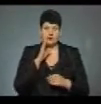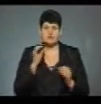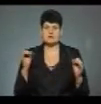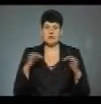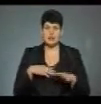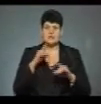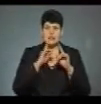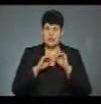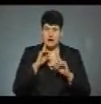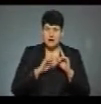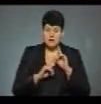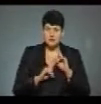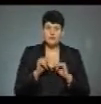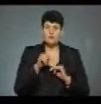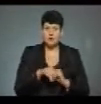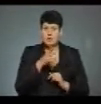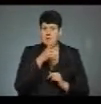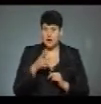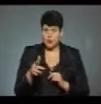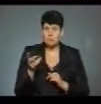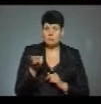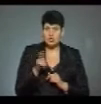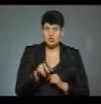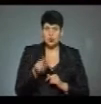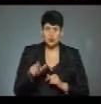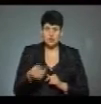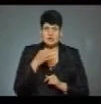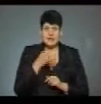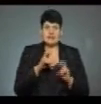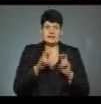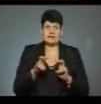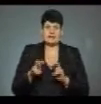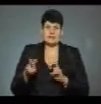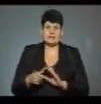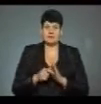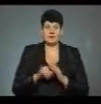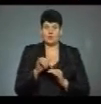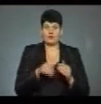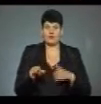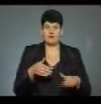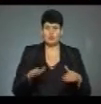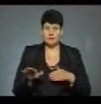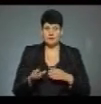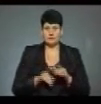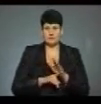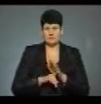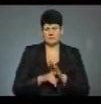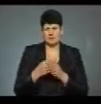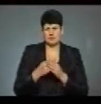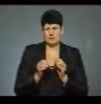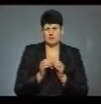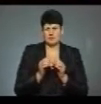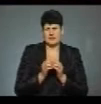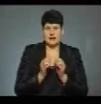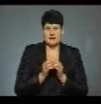і якраз в той період прийшли люди, сказали сидіти по кабінетах, нікуди не виходити. Десь з початку 10-ї, 9 нарада